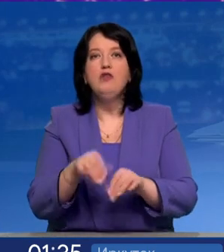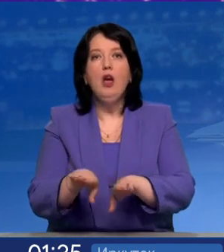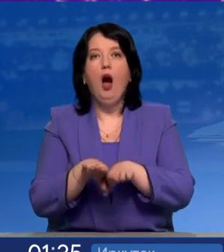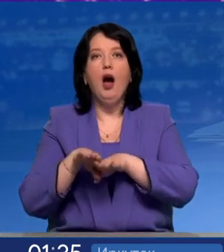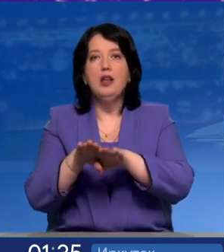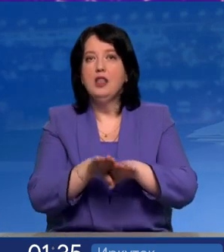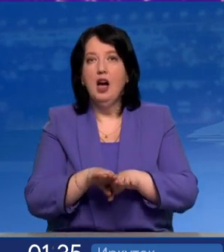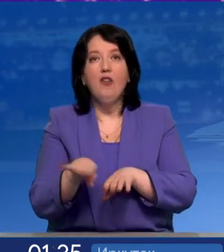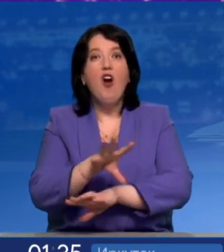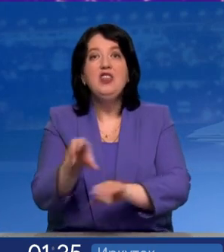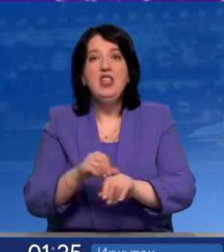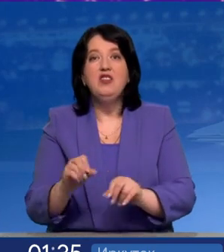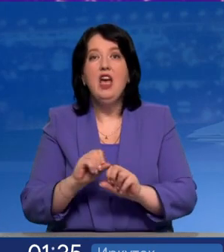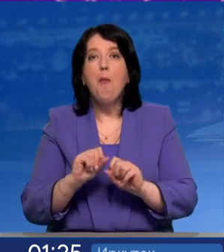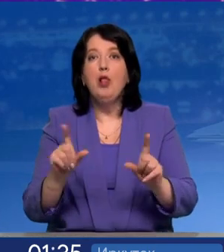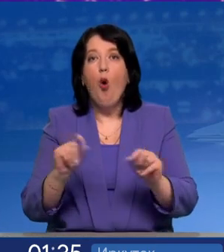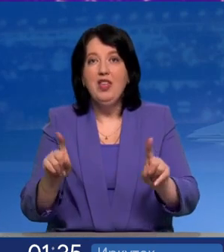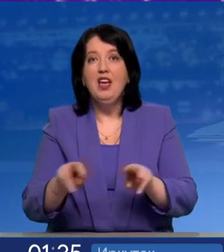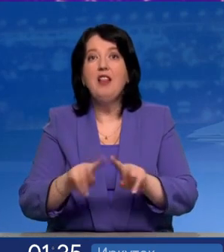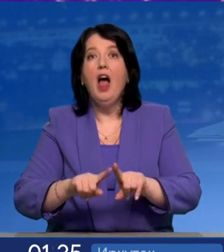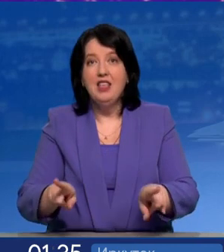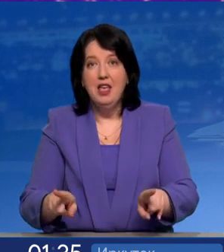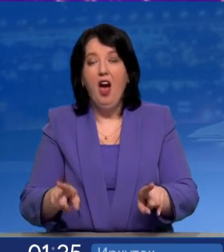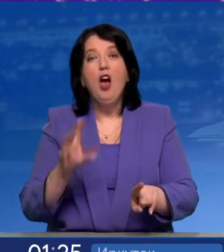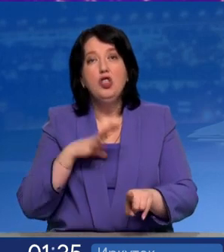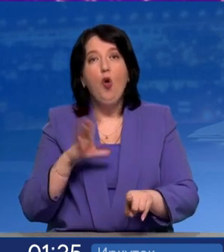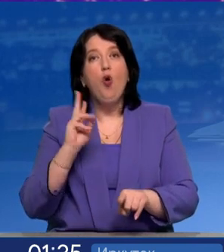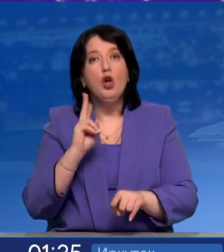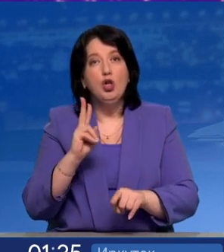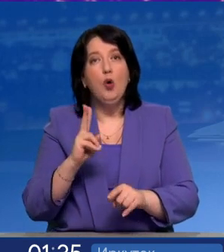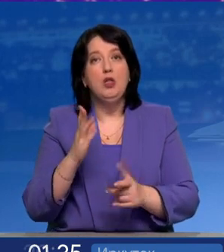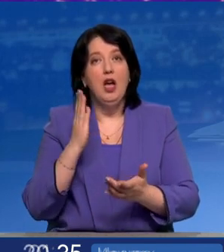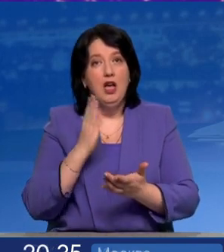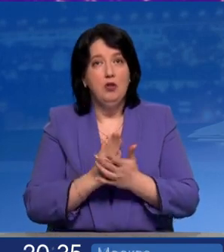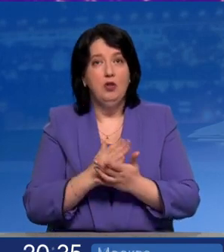блогеры такие. Есть те, кто ведет себя серьезно и тоже серьезный заработок имеет.